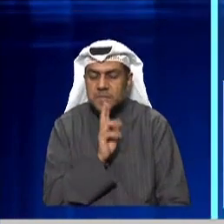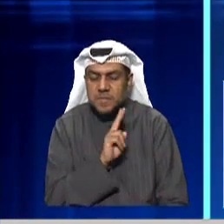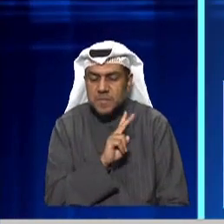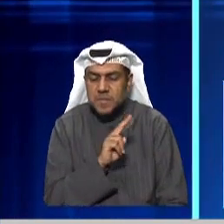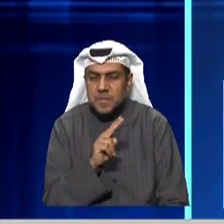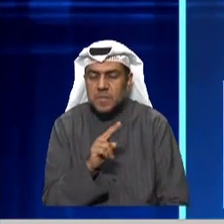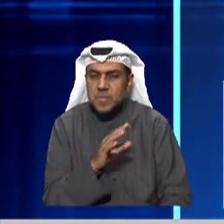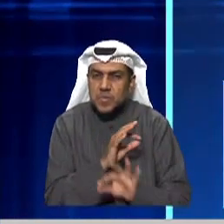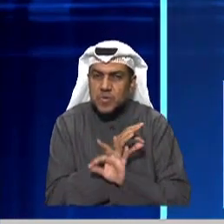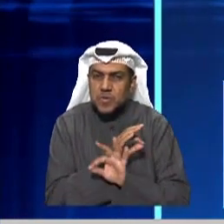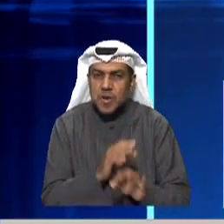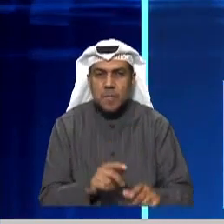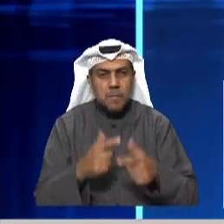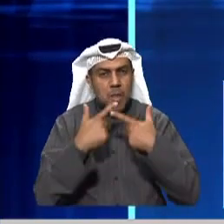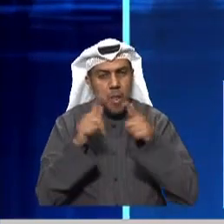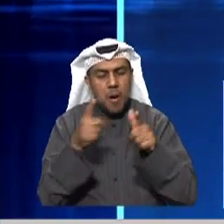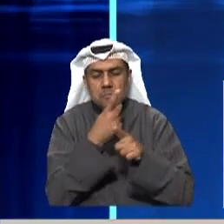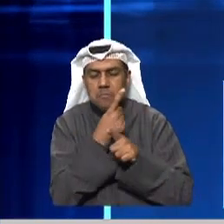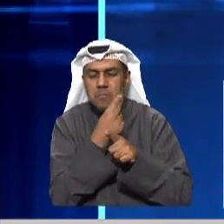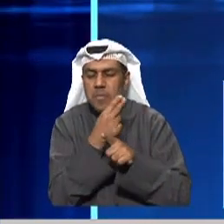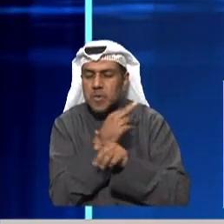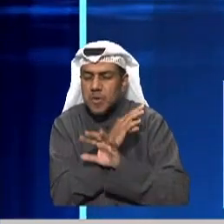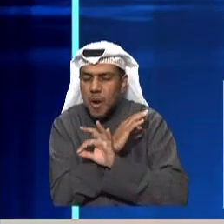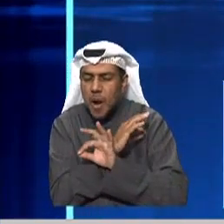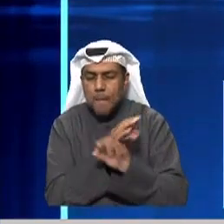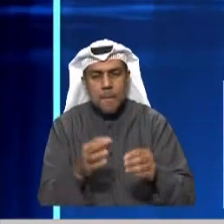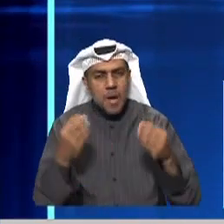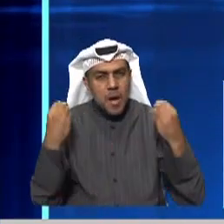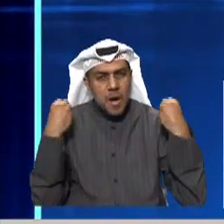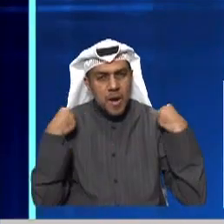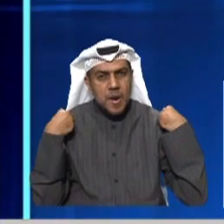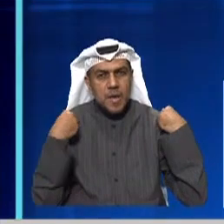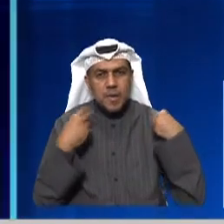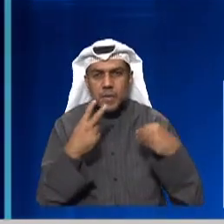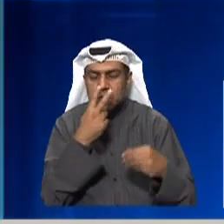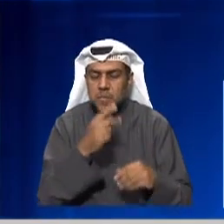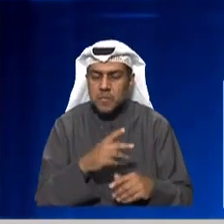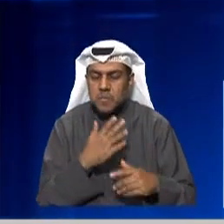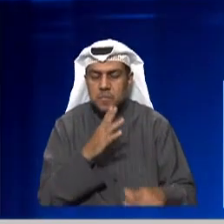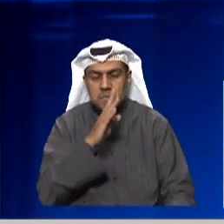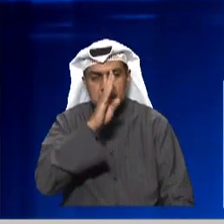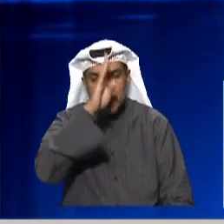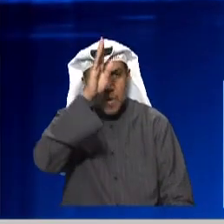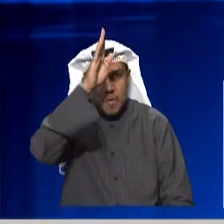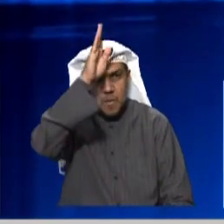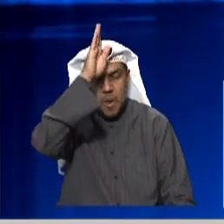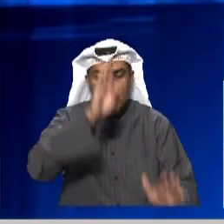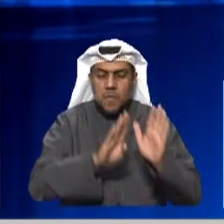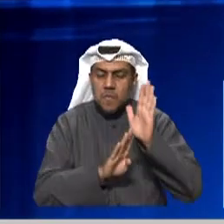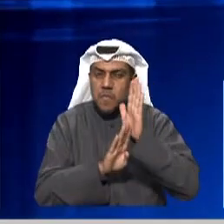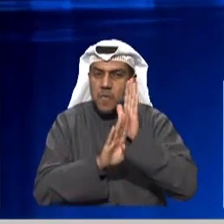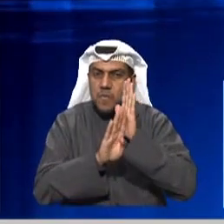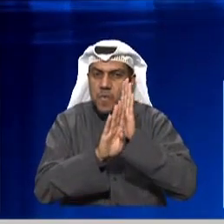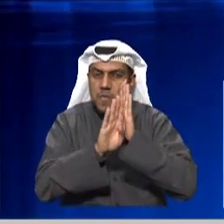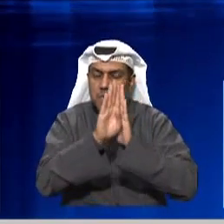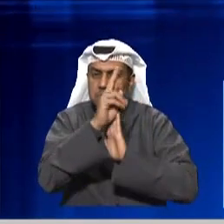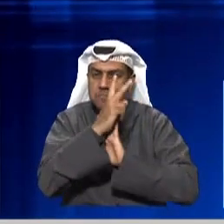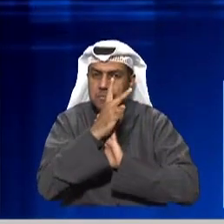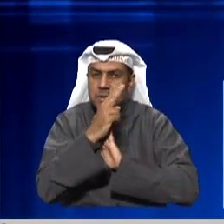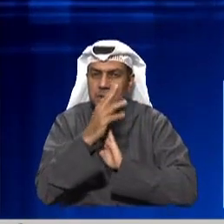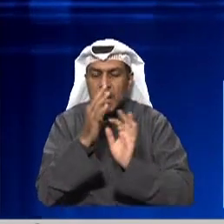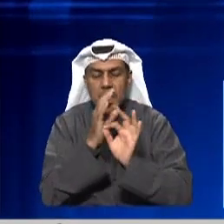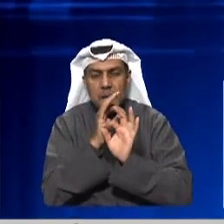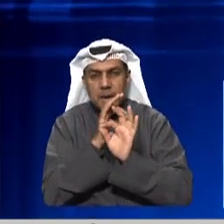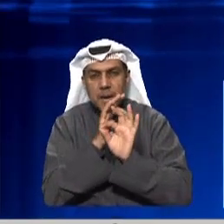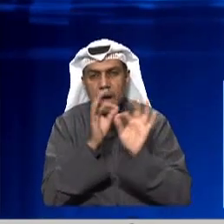وإداري إعلامي رفيع المستوى الذي عكس الوجه الحضاري المرموق لجمهورية العراق الشقيقة.